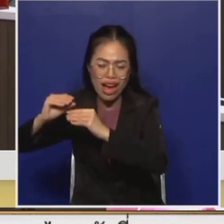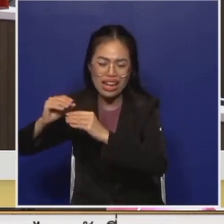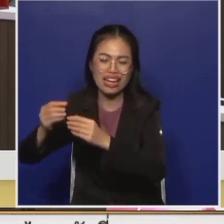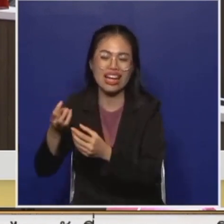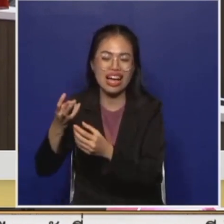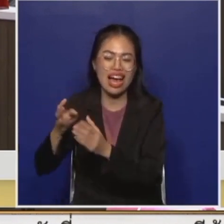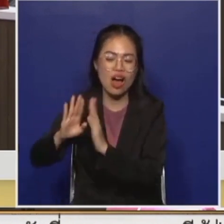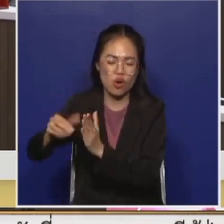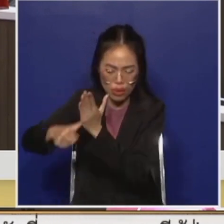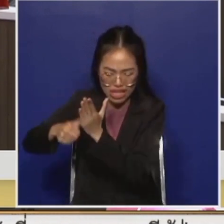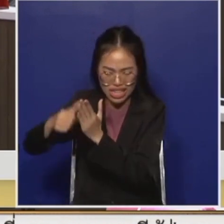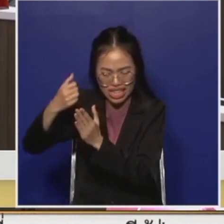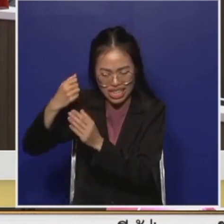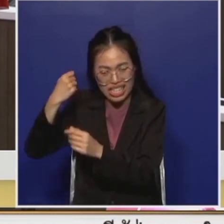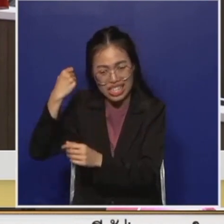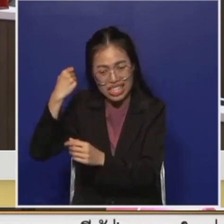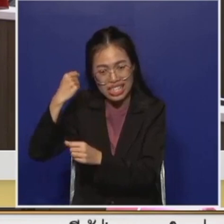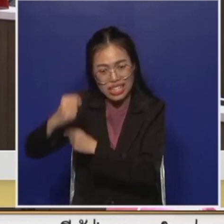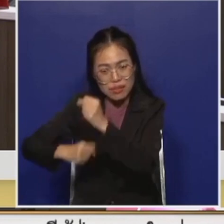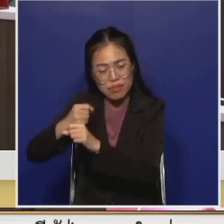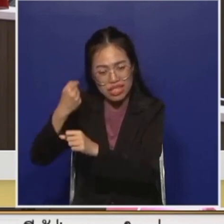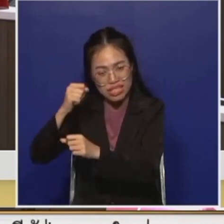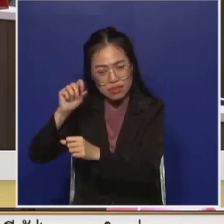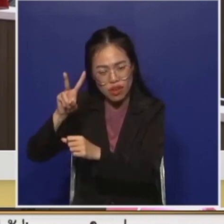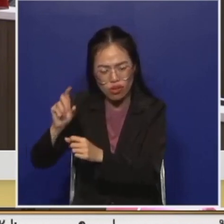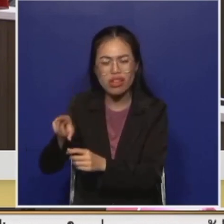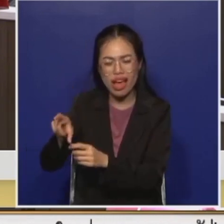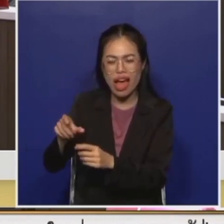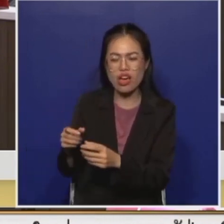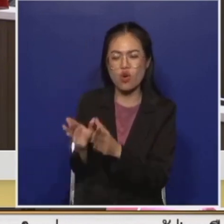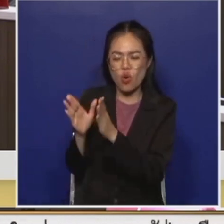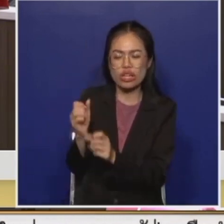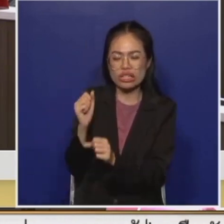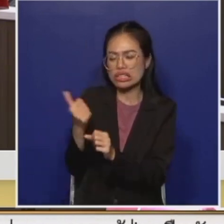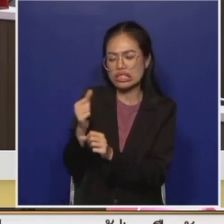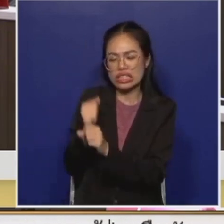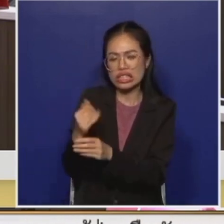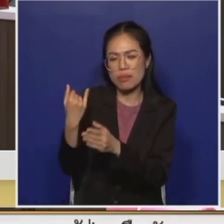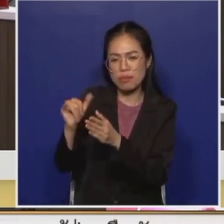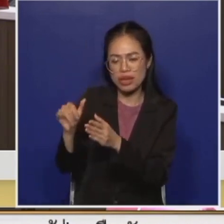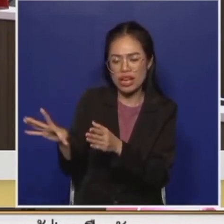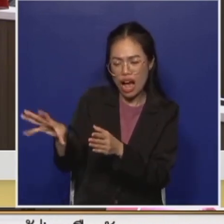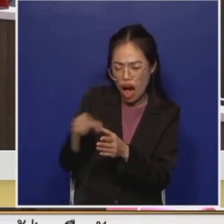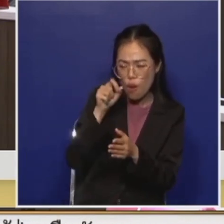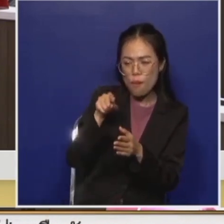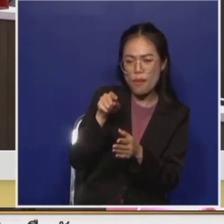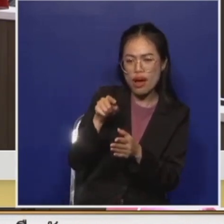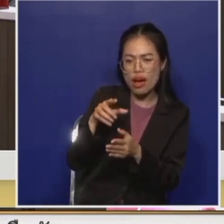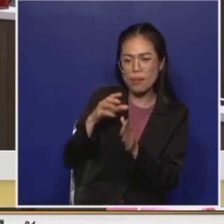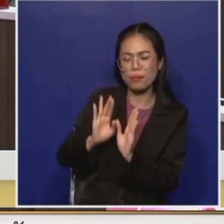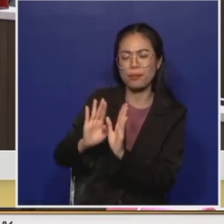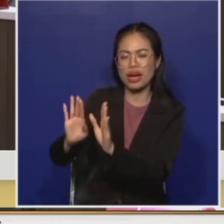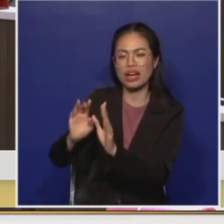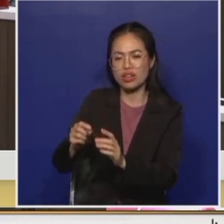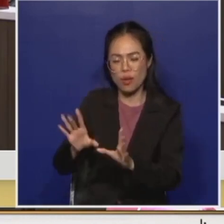รรรรรรรรรรรรรรรรรรร